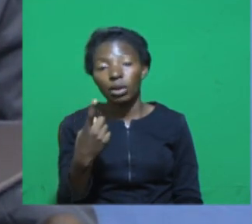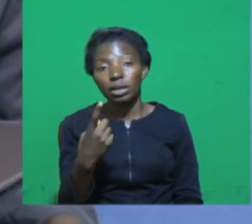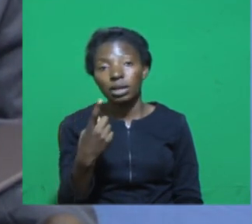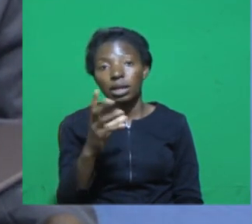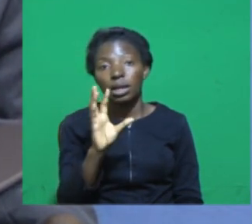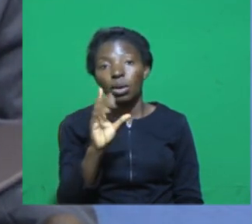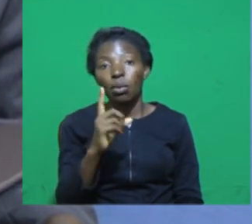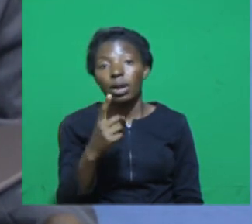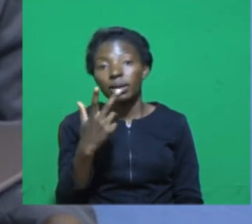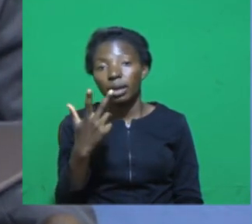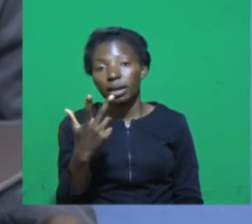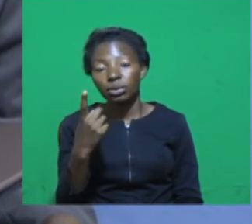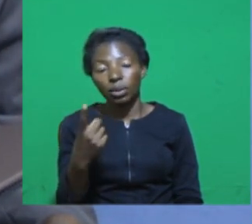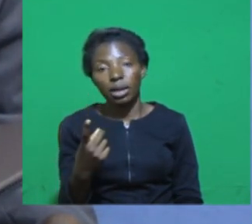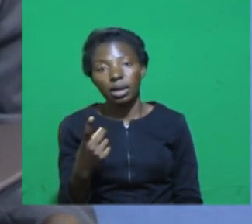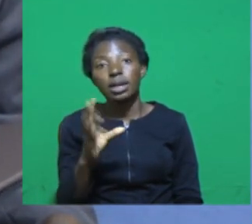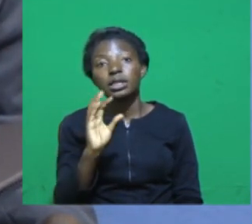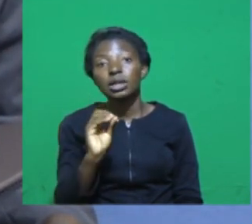651 181